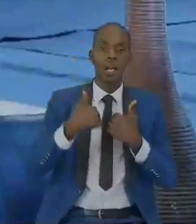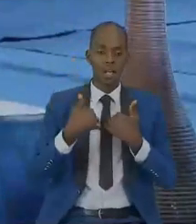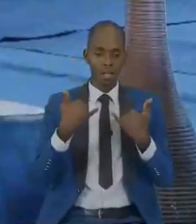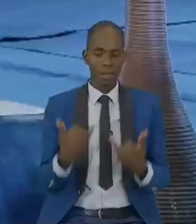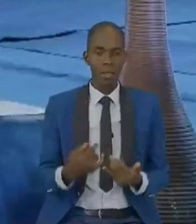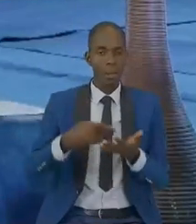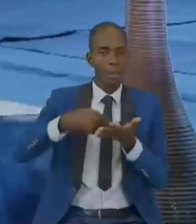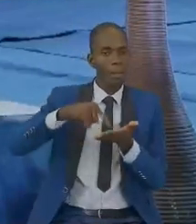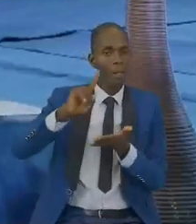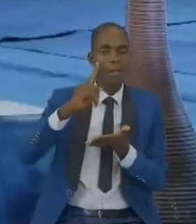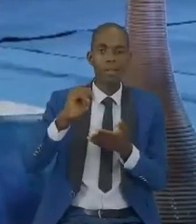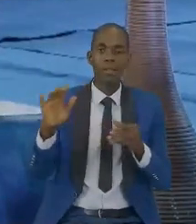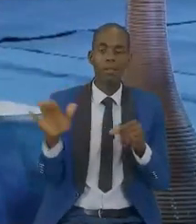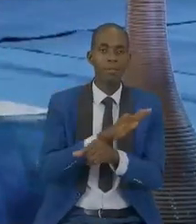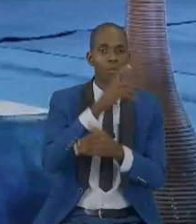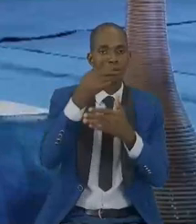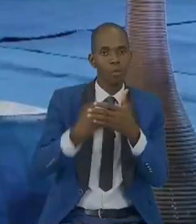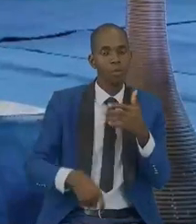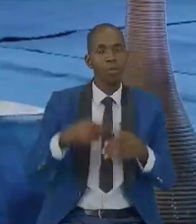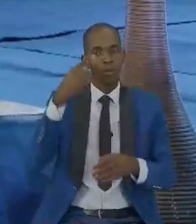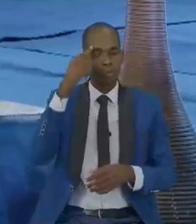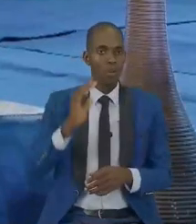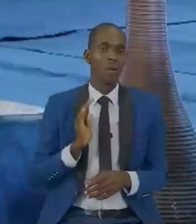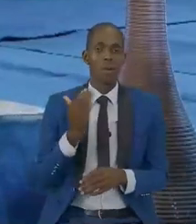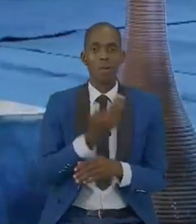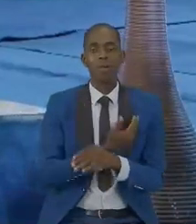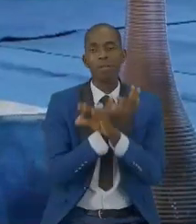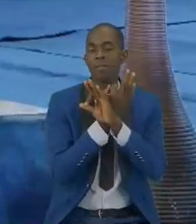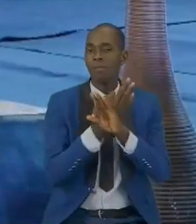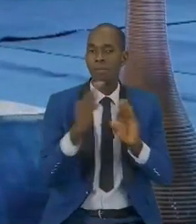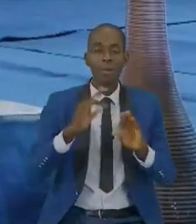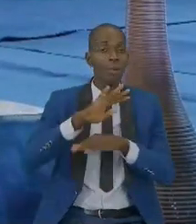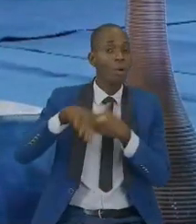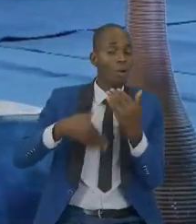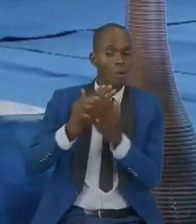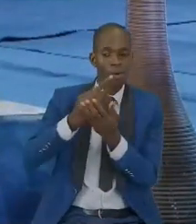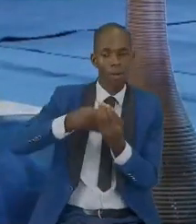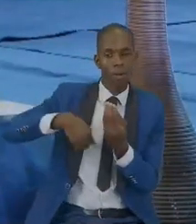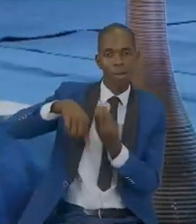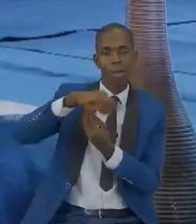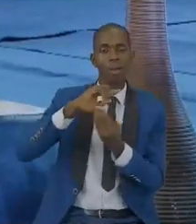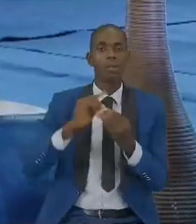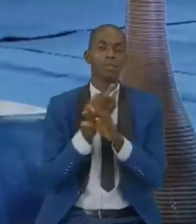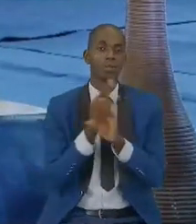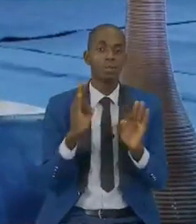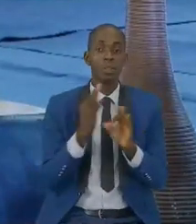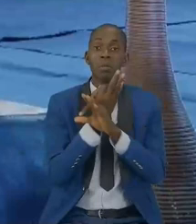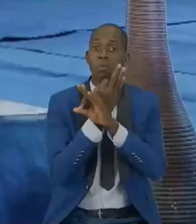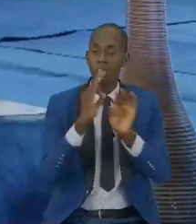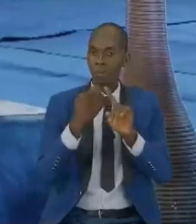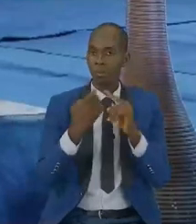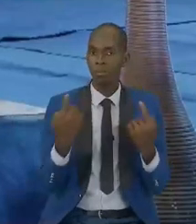cause de cela, il a payé le prix total pour notre libération,